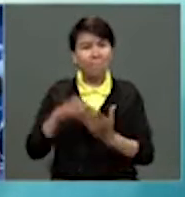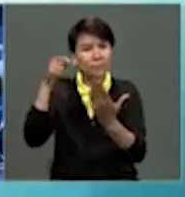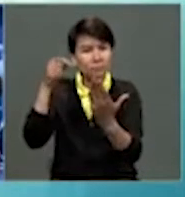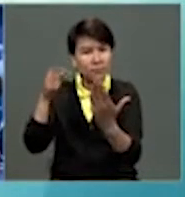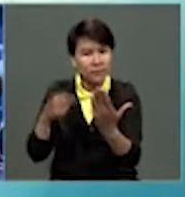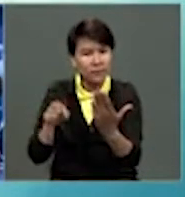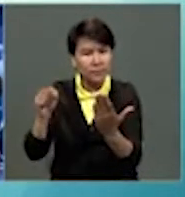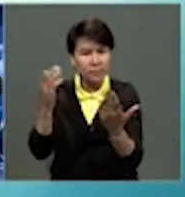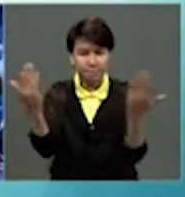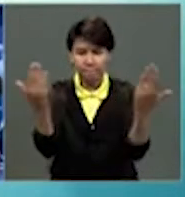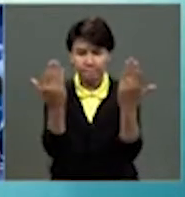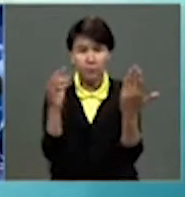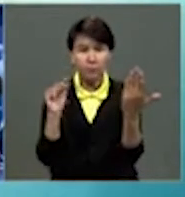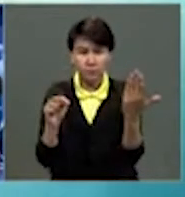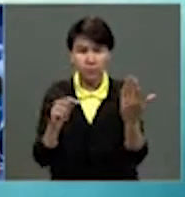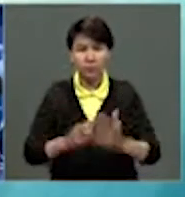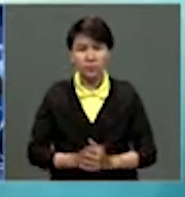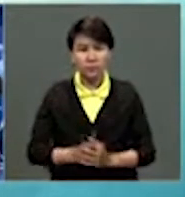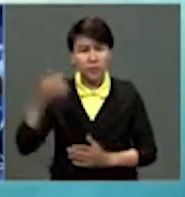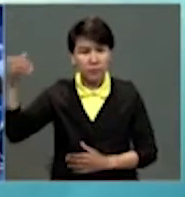ขึ้นมานะครับมีออฟไลน์คือเดินไปสำรวจสำรวจต่างๆนะครับแล้วก็ผ่านโทรศัพท์ด้วยอีกต่างหากนะครับอีกหลายแบบแบบฟอร์มก็ปรากฏว่ามาดูนะครับอสมตอบเนี่ยเอ่อเปรียบเทียบกัน3 8